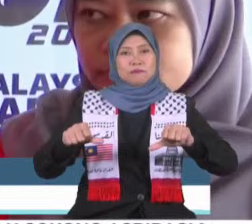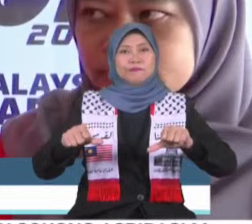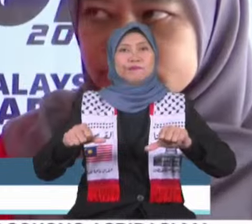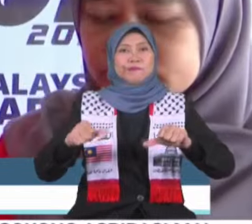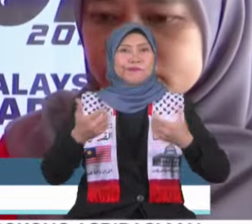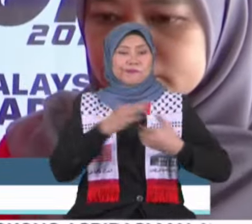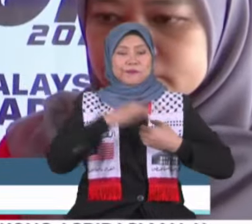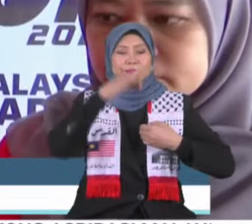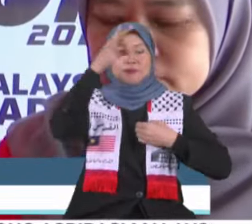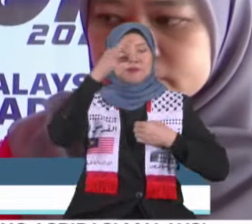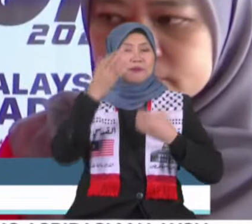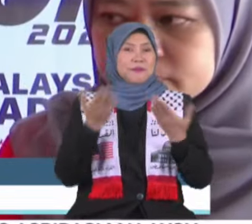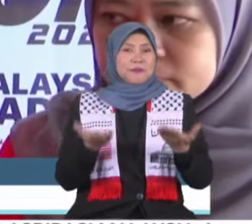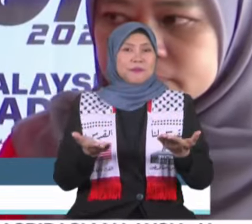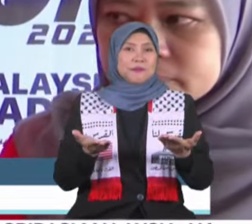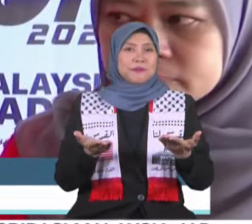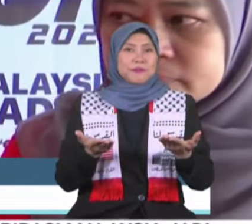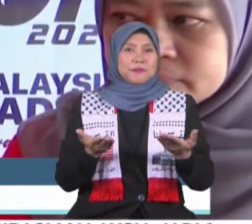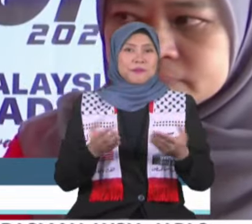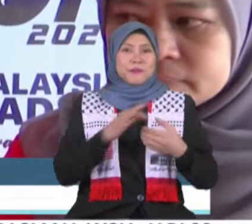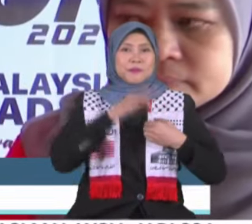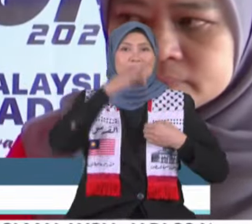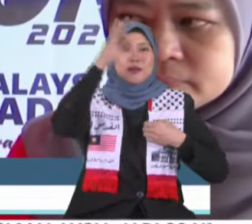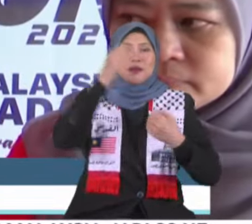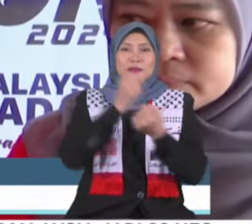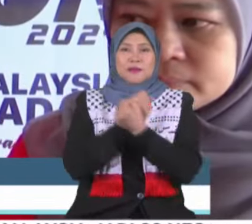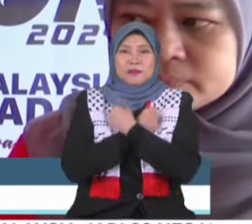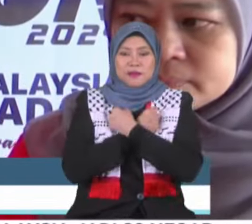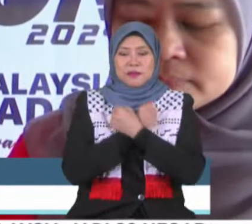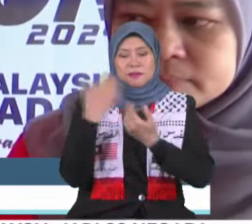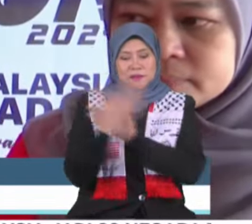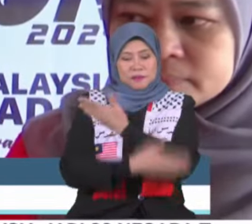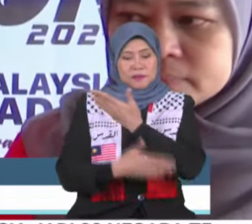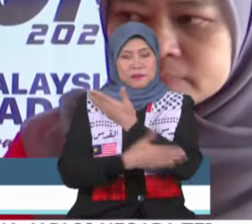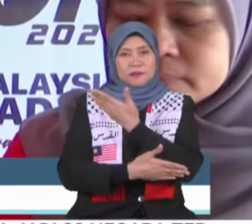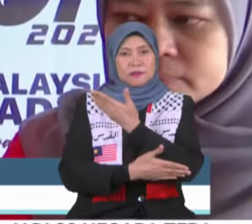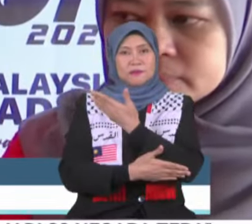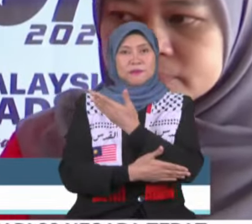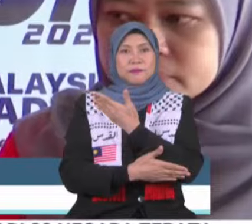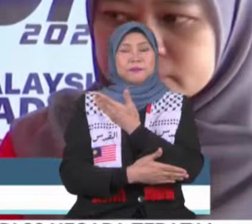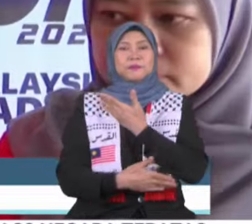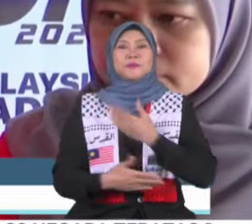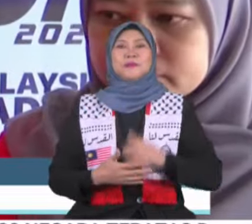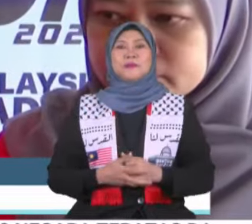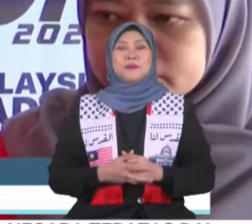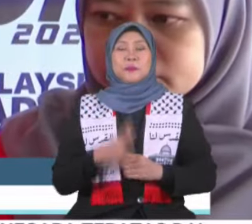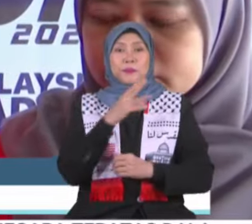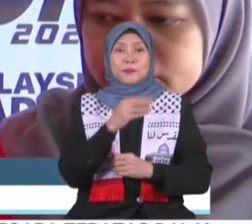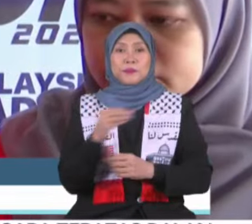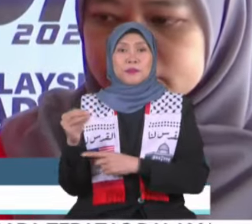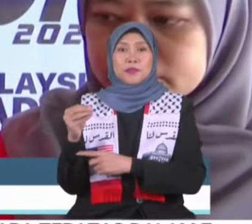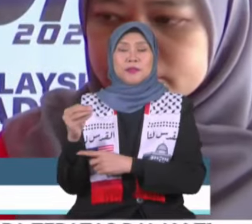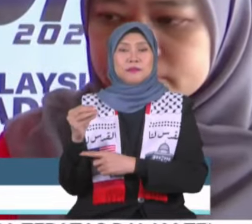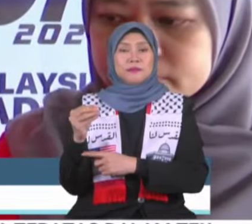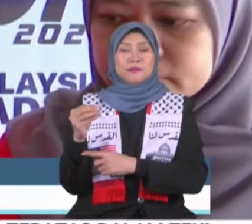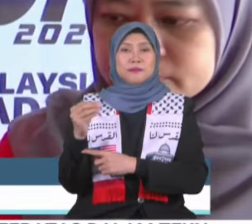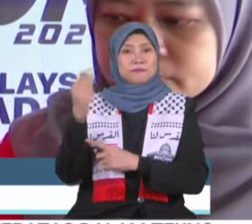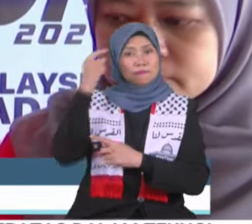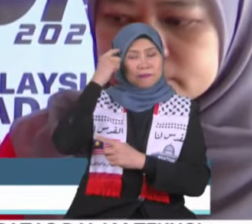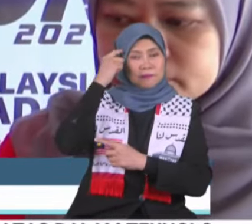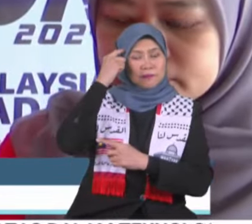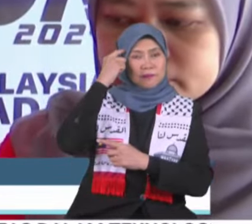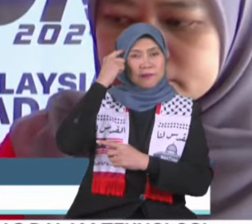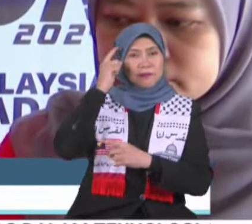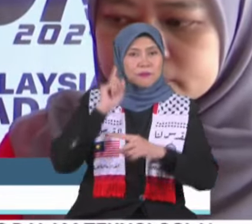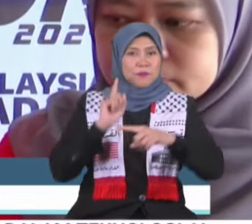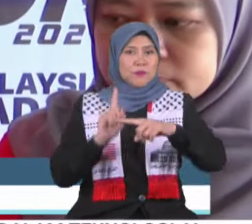yang berasaskan kepada semangat cintakan negara dan juga menanamkan sifat